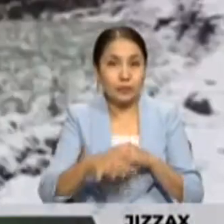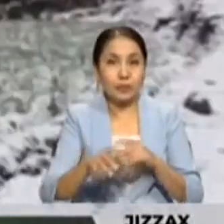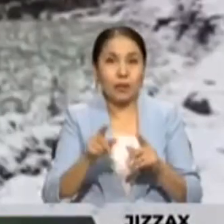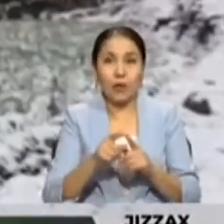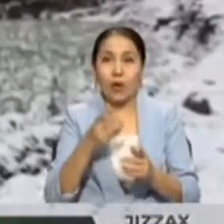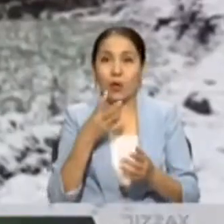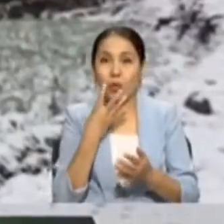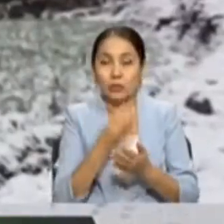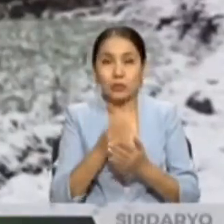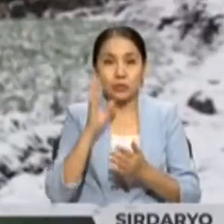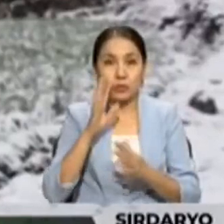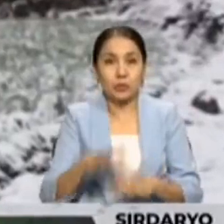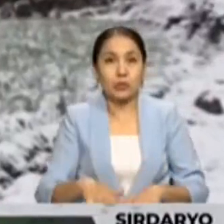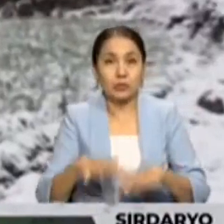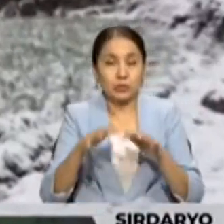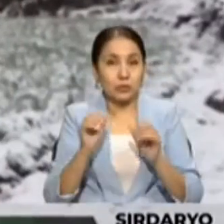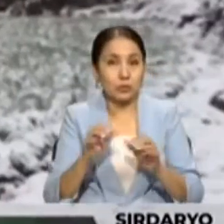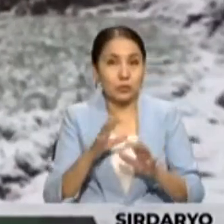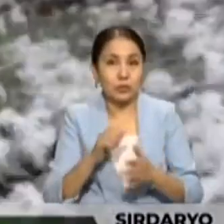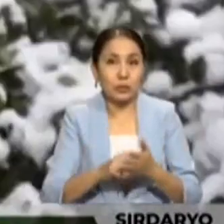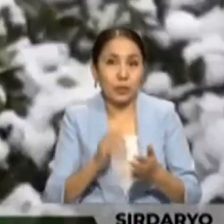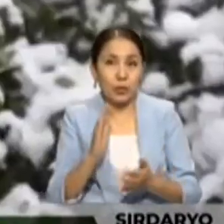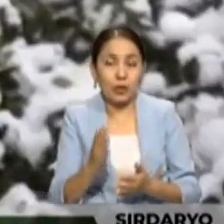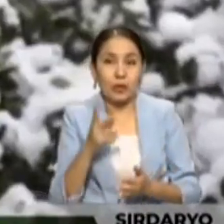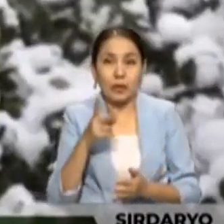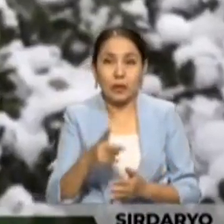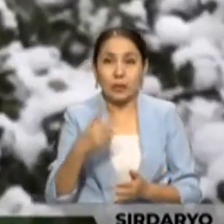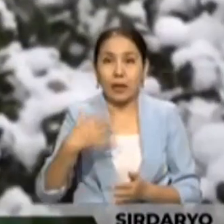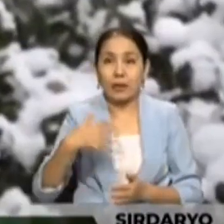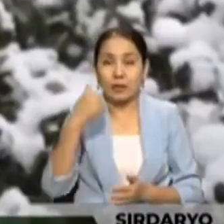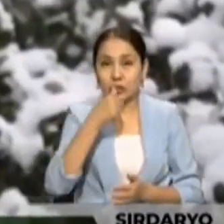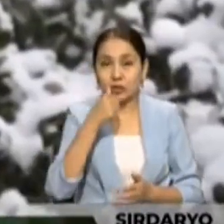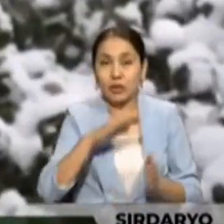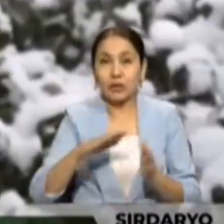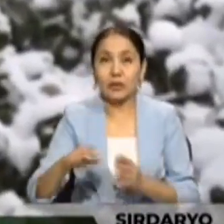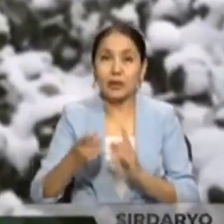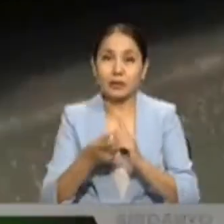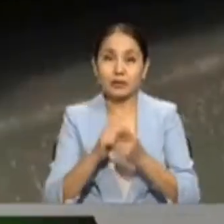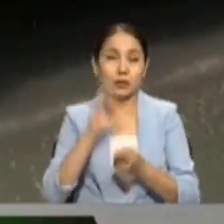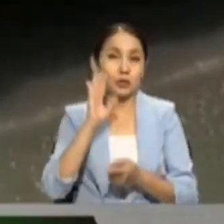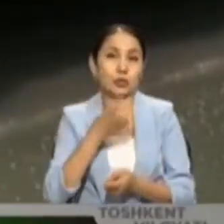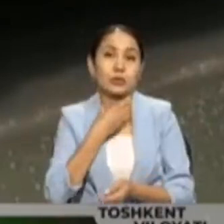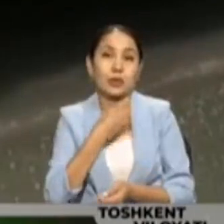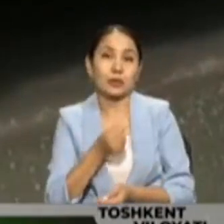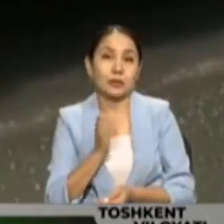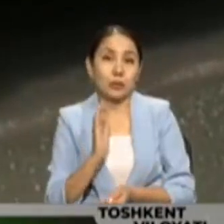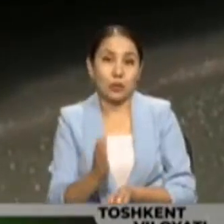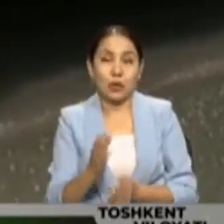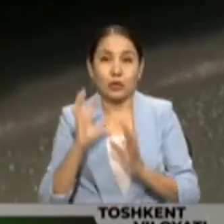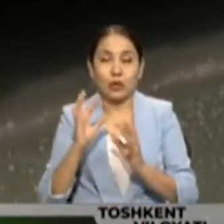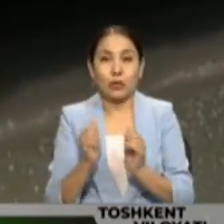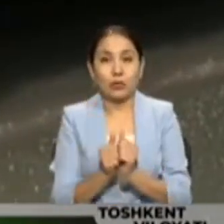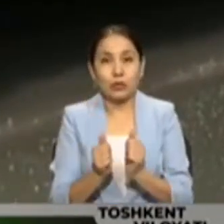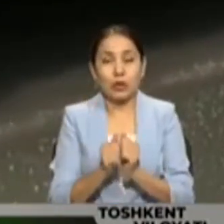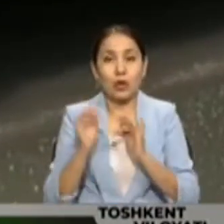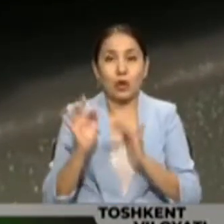esa o'zandan toshib chiqadi. Bu toshqinlarga sabab bo'ladi. 2050 yildan keyin aksincha suv tanqisligi yuzaga keladi. Tog'li